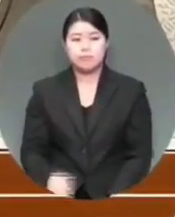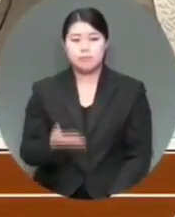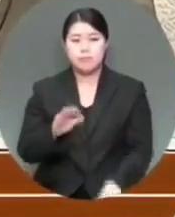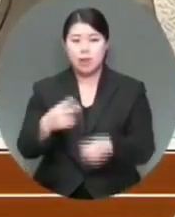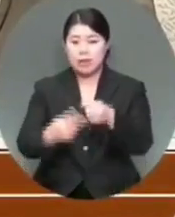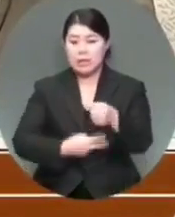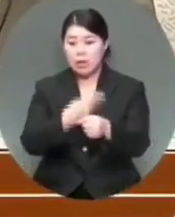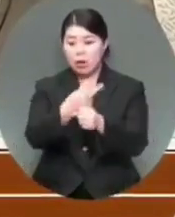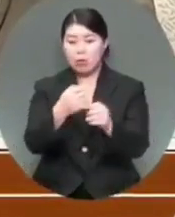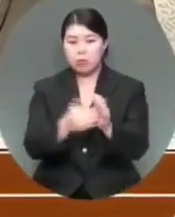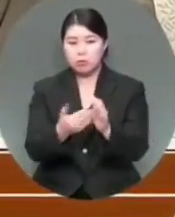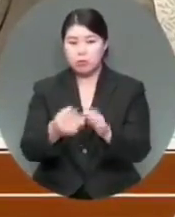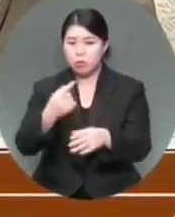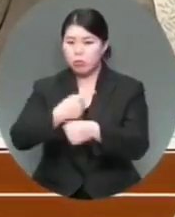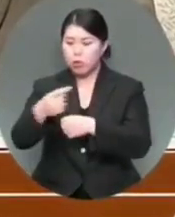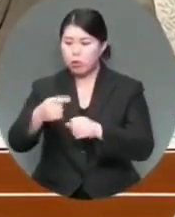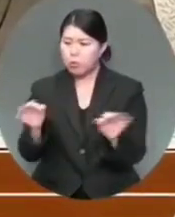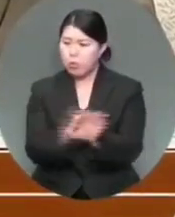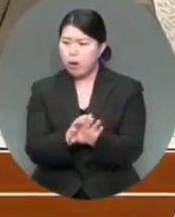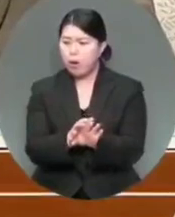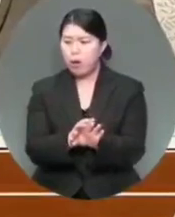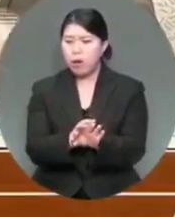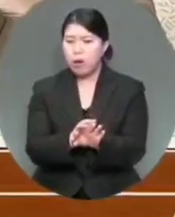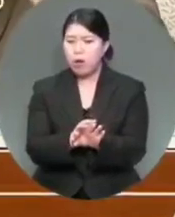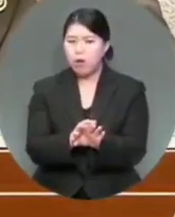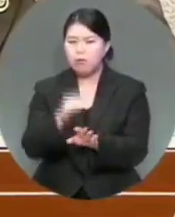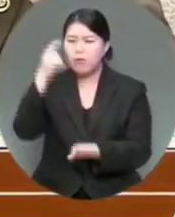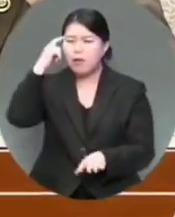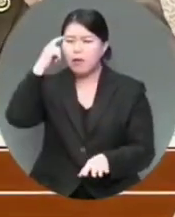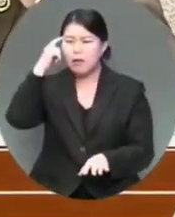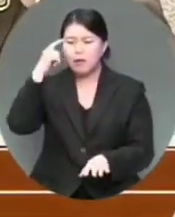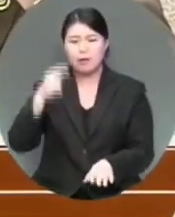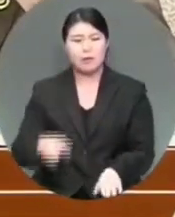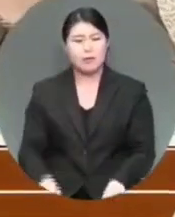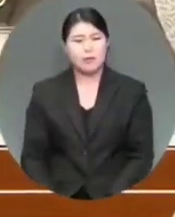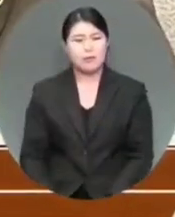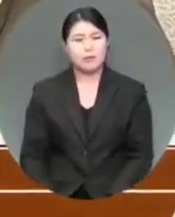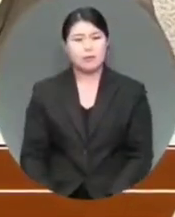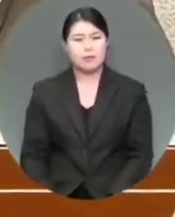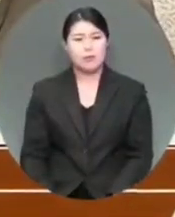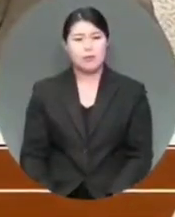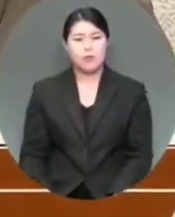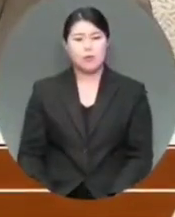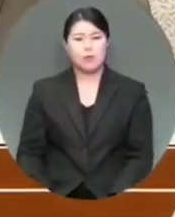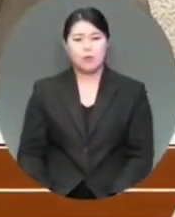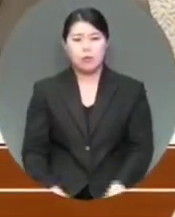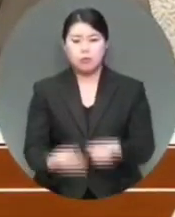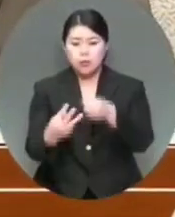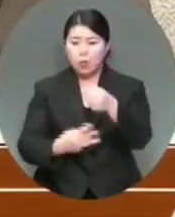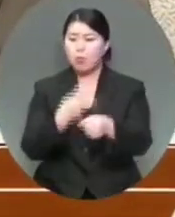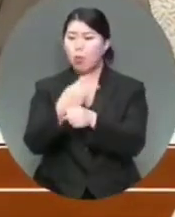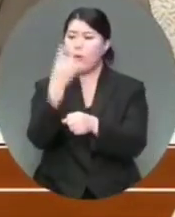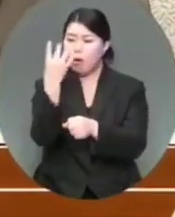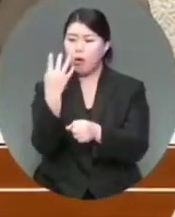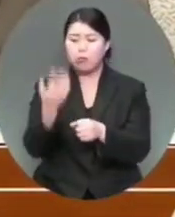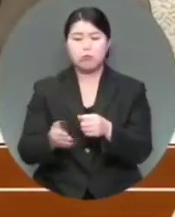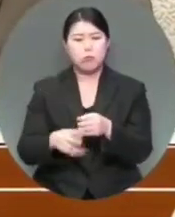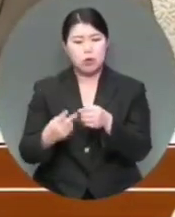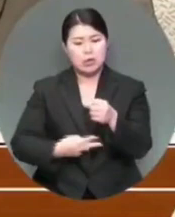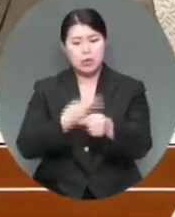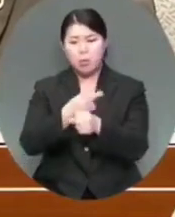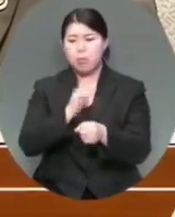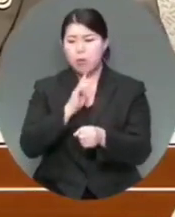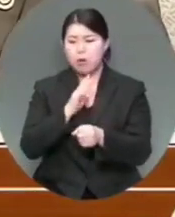2년을 했는데 내년에 없어질 뿐답니다. 이거는 이래 중단한다는 청청빙력 같은 소식을